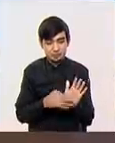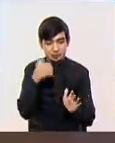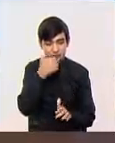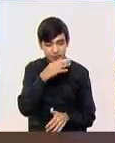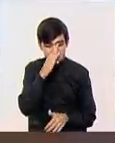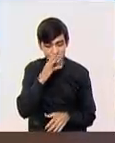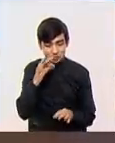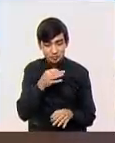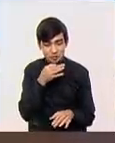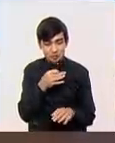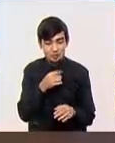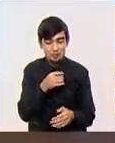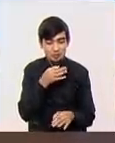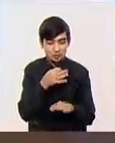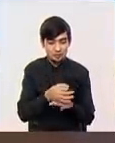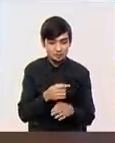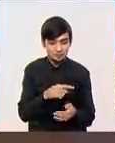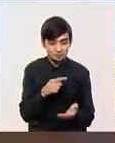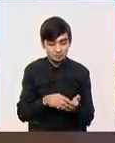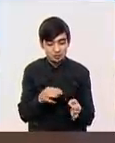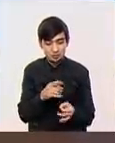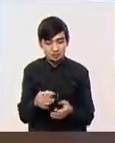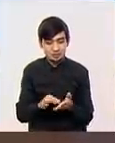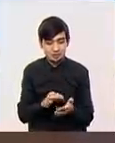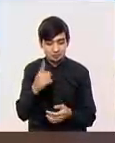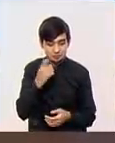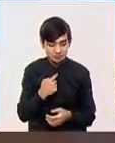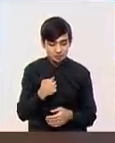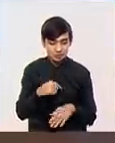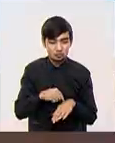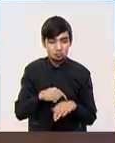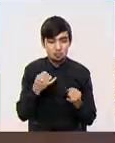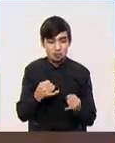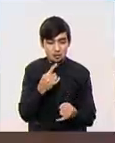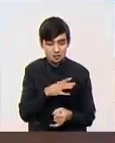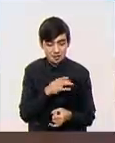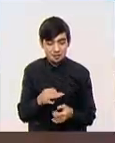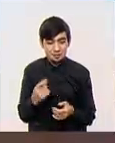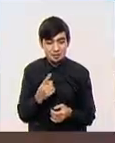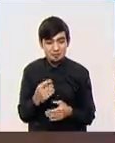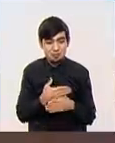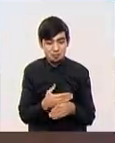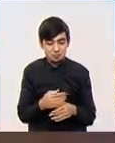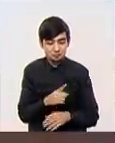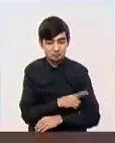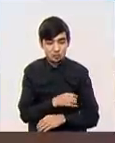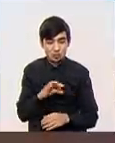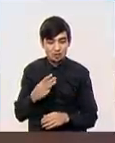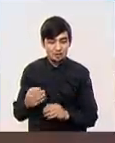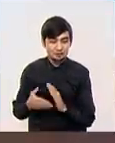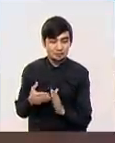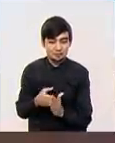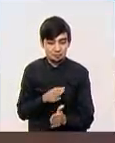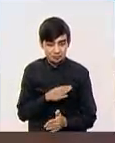жауап алу барысында бірден өзін нашар сезінгенін айтқан. Оған ол кезде алғашқы медициналық көмек көрсетіліп, жедел жәрдем